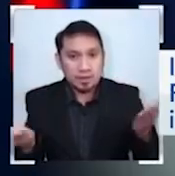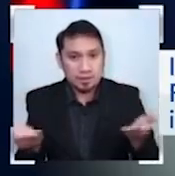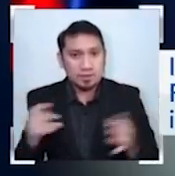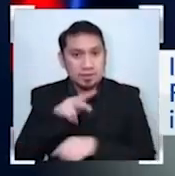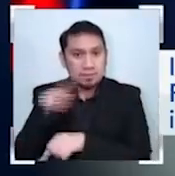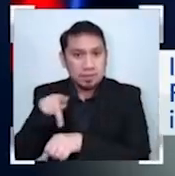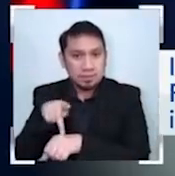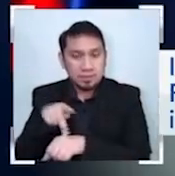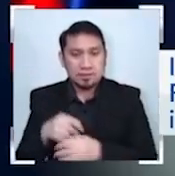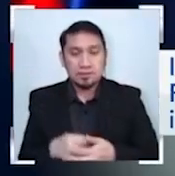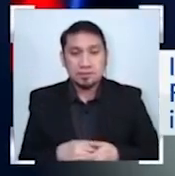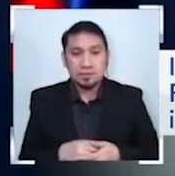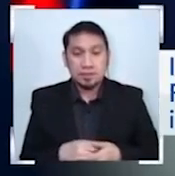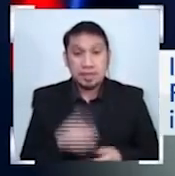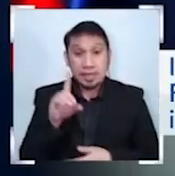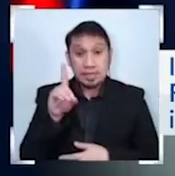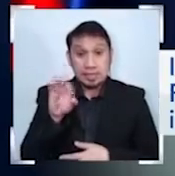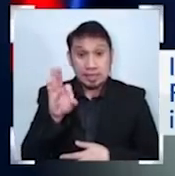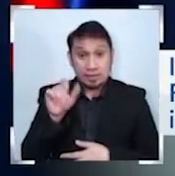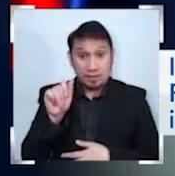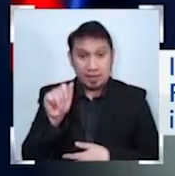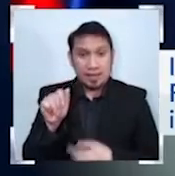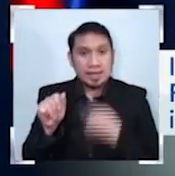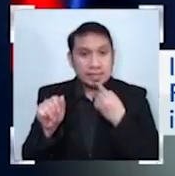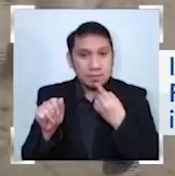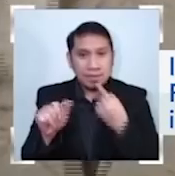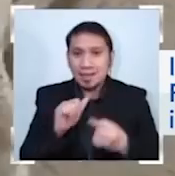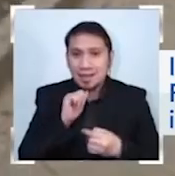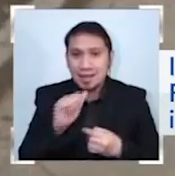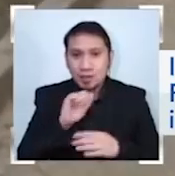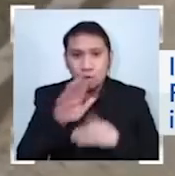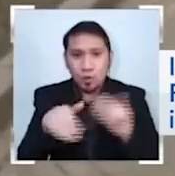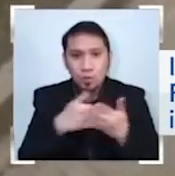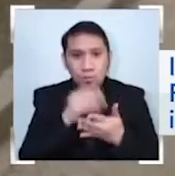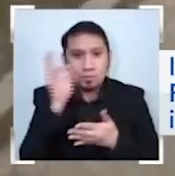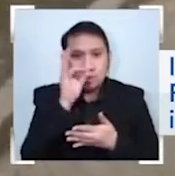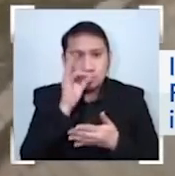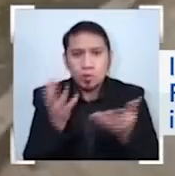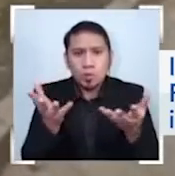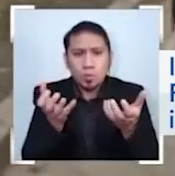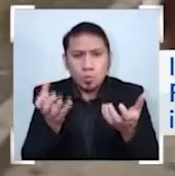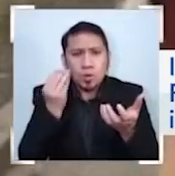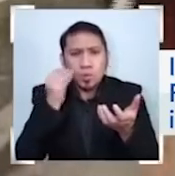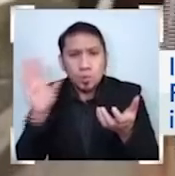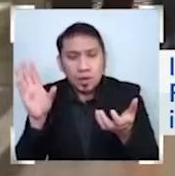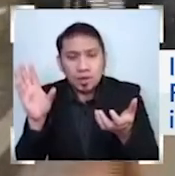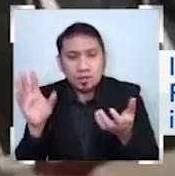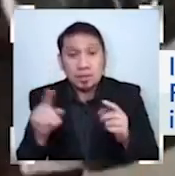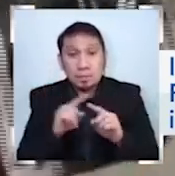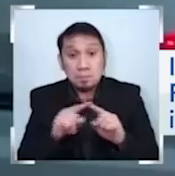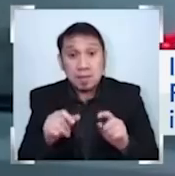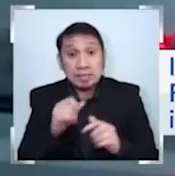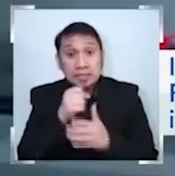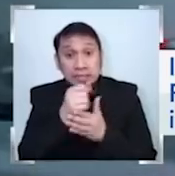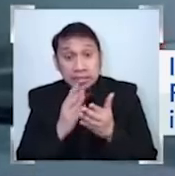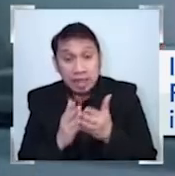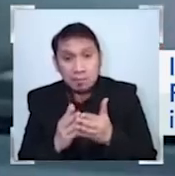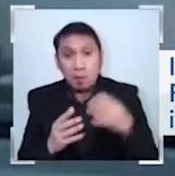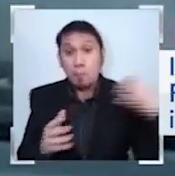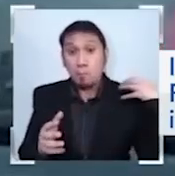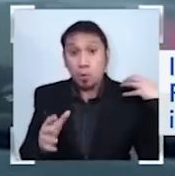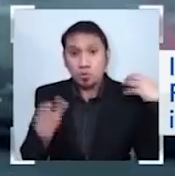ng Department of Foreign Affairs, hindi lahat ng Pinoy ay gustong umuwi. May ibang sinama ng kanila mga amo sa paglikas o